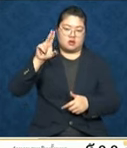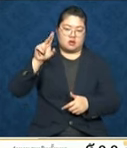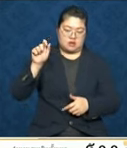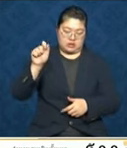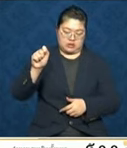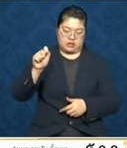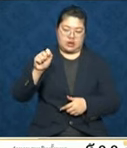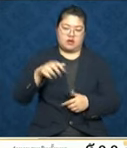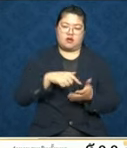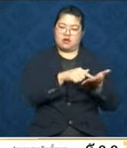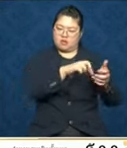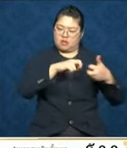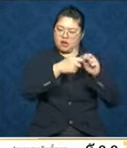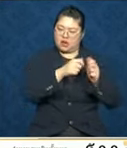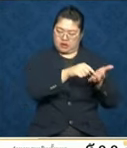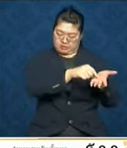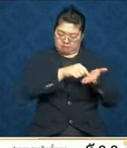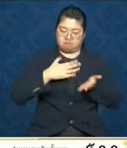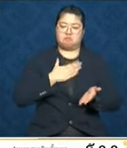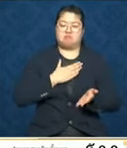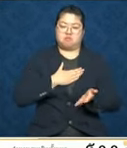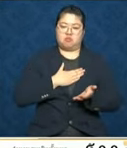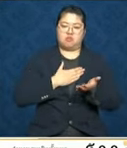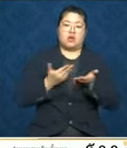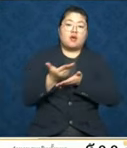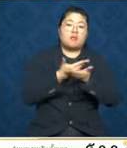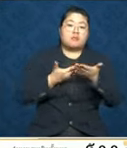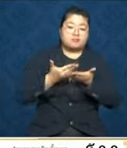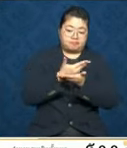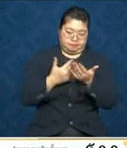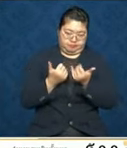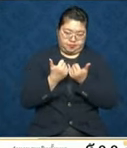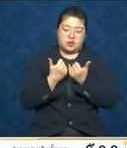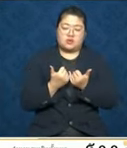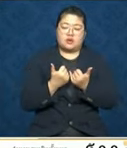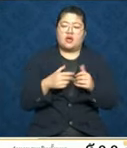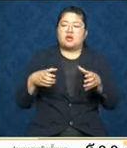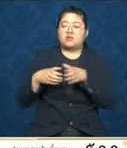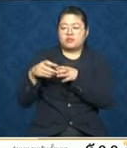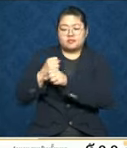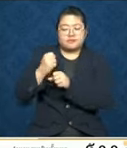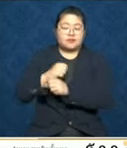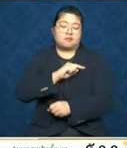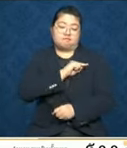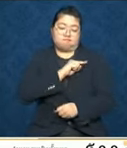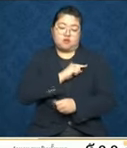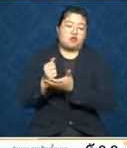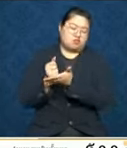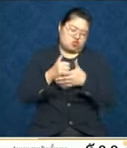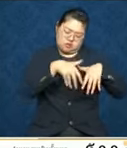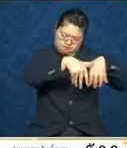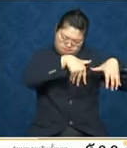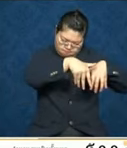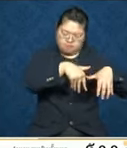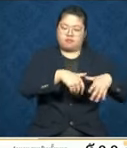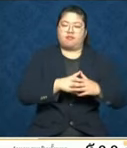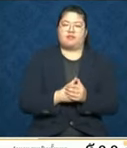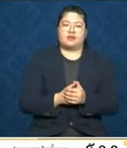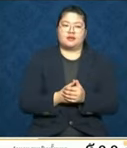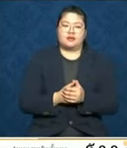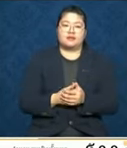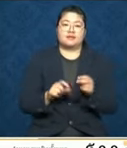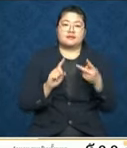องร้องทุกข์มายังผมเพื่อมาปรึกษาหารือให้สภาผู้แทนราษฎรให้หน่วยงานที่เกี่ยวข้องแก้ปัญหาให้ประชาชนด้วยครับเรื่องที่